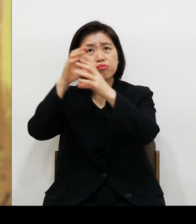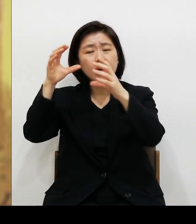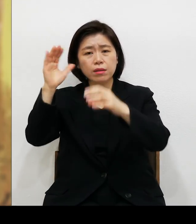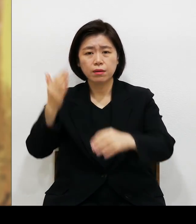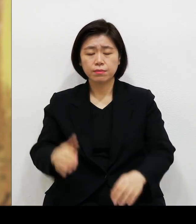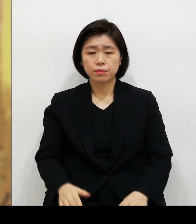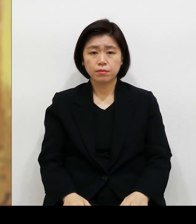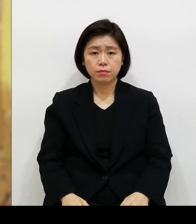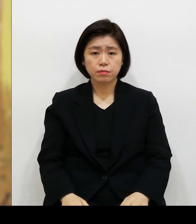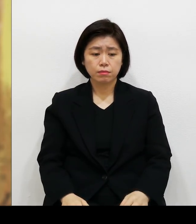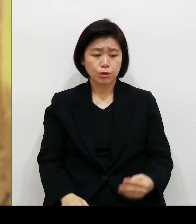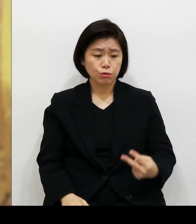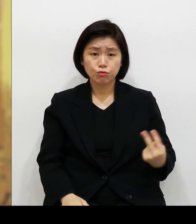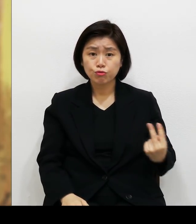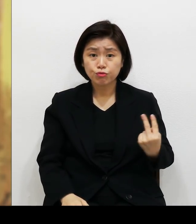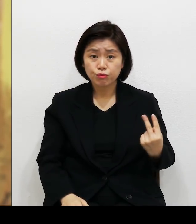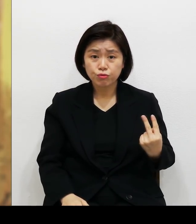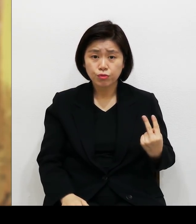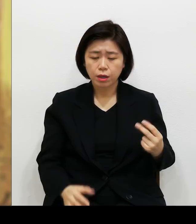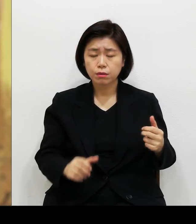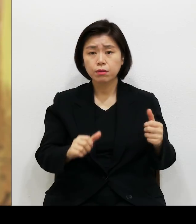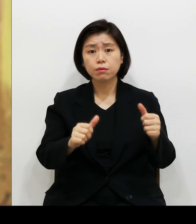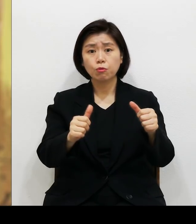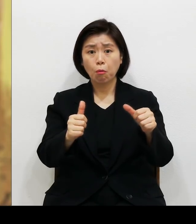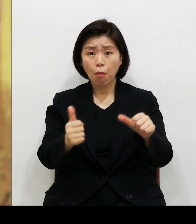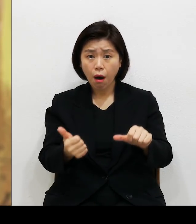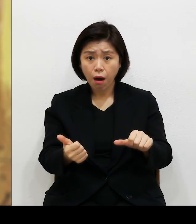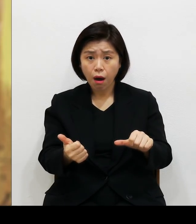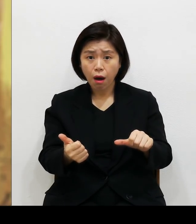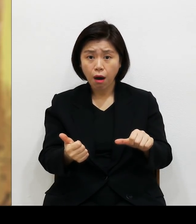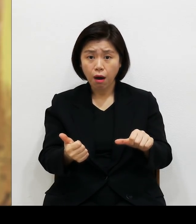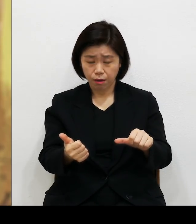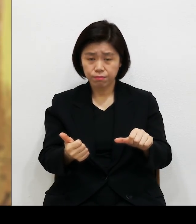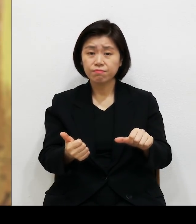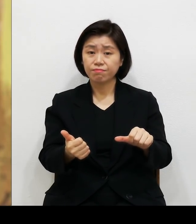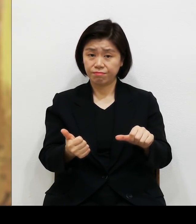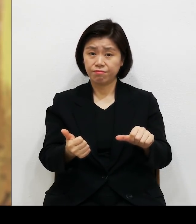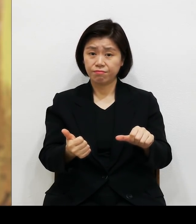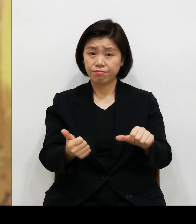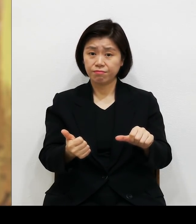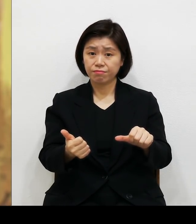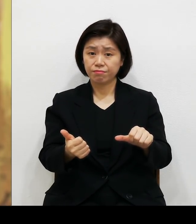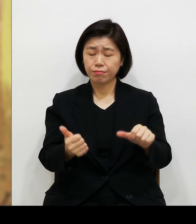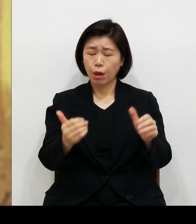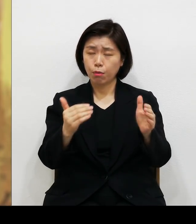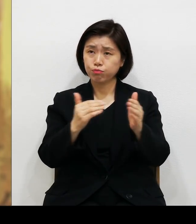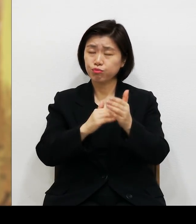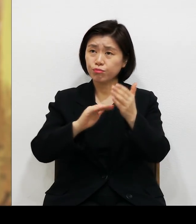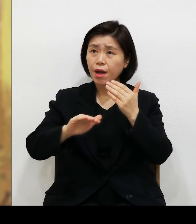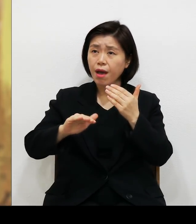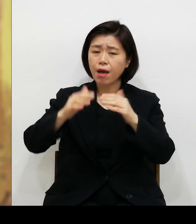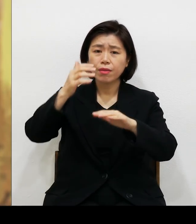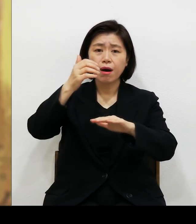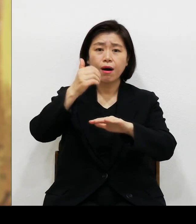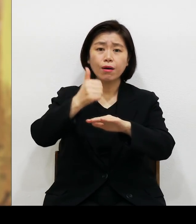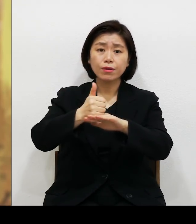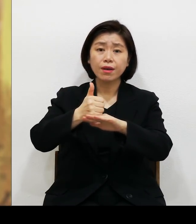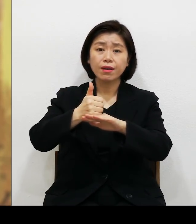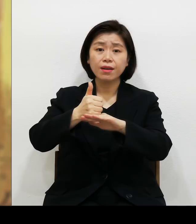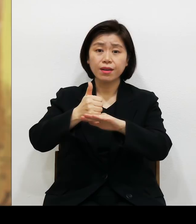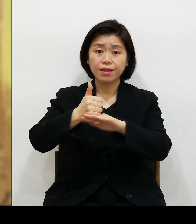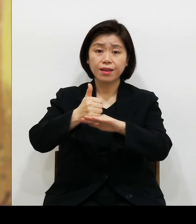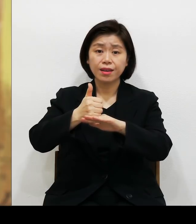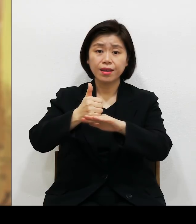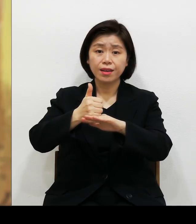그냥 우리 둘이 죽어서 내가 그럼 죽으면 둘 다 뭐 귀신이 되든 영혼이 되든 간에 그럼 그 상태로